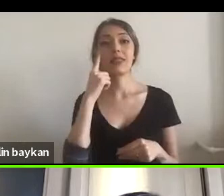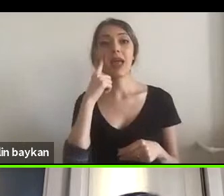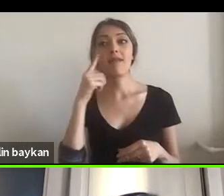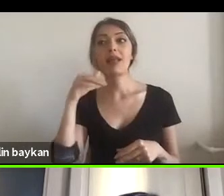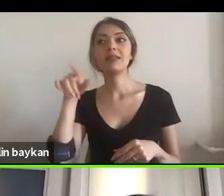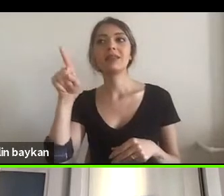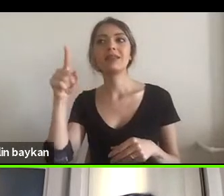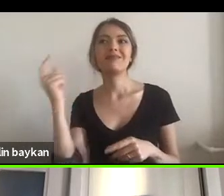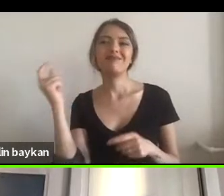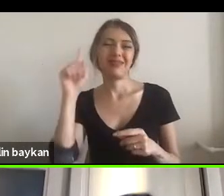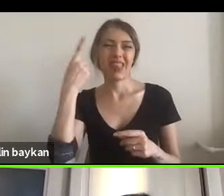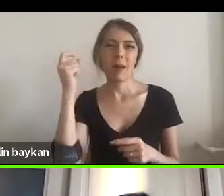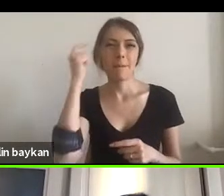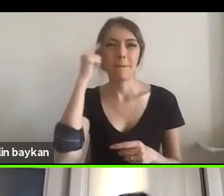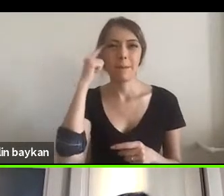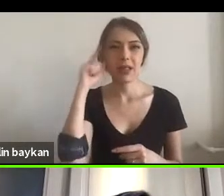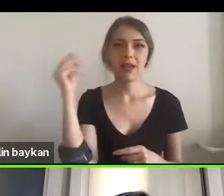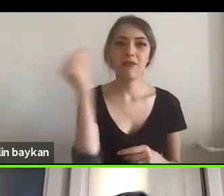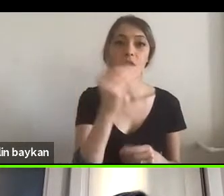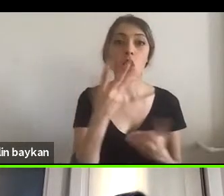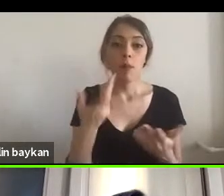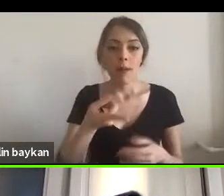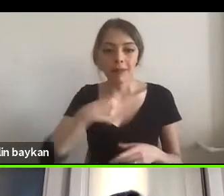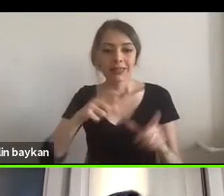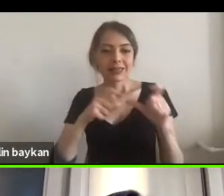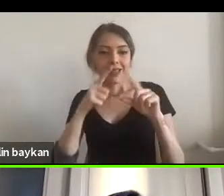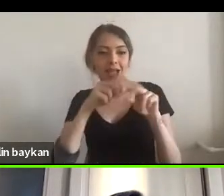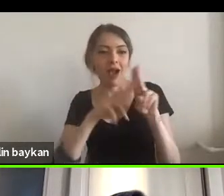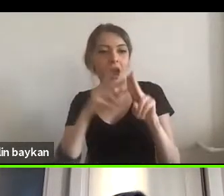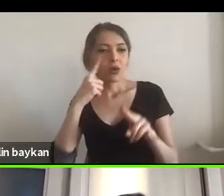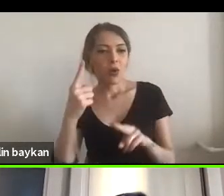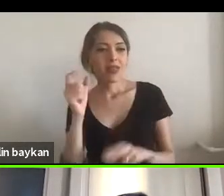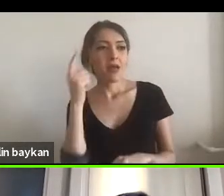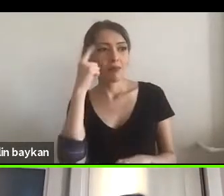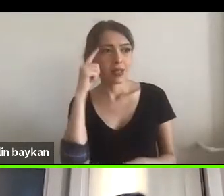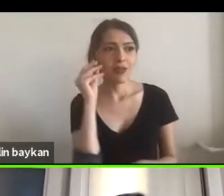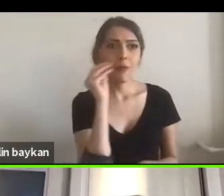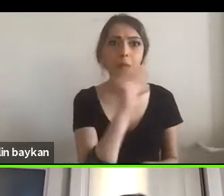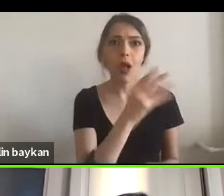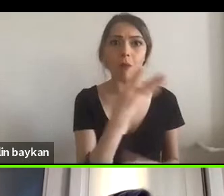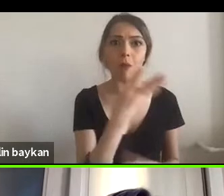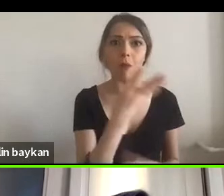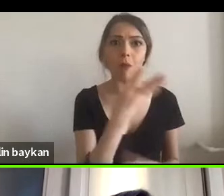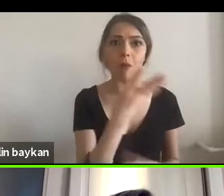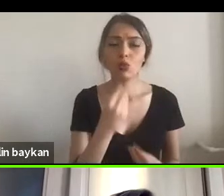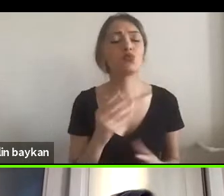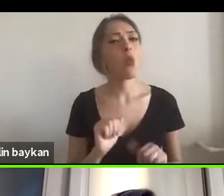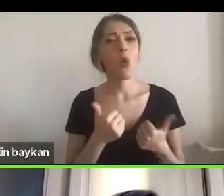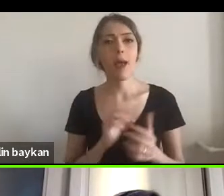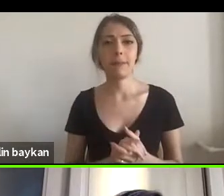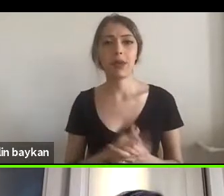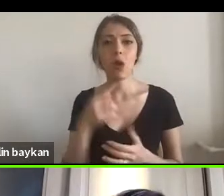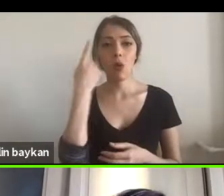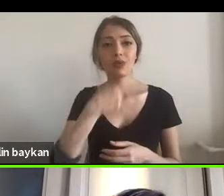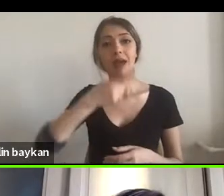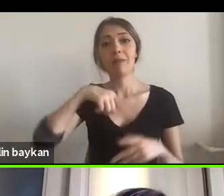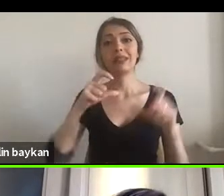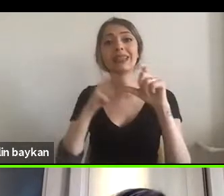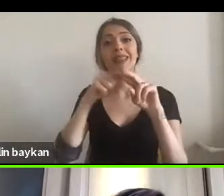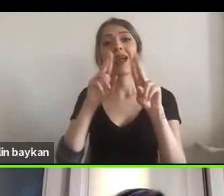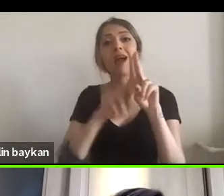akışları çok önemli. O sebeple bu mekanizmaların daha fazla STK tarafından kullanılıyor olması da savunuculuğu önemli